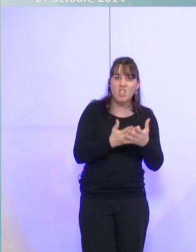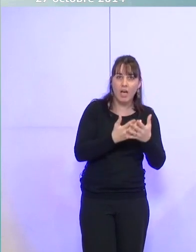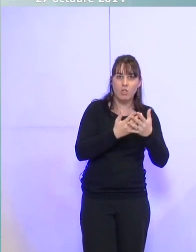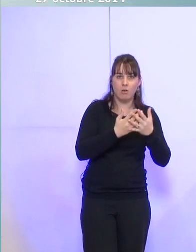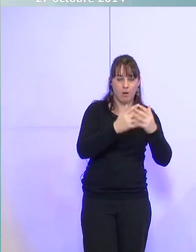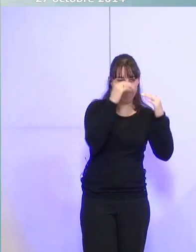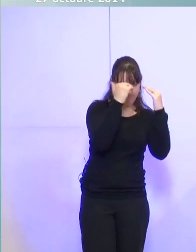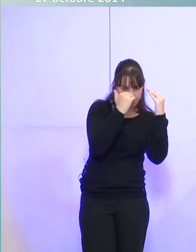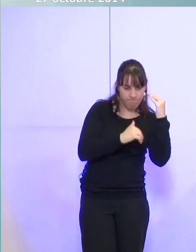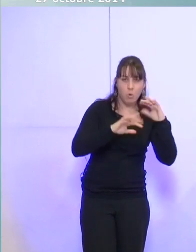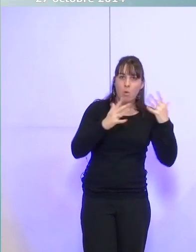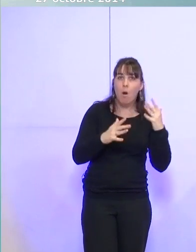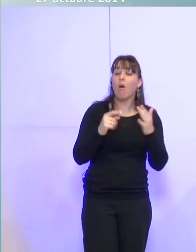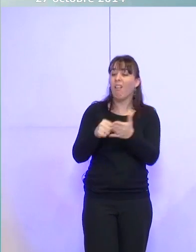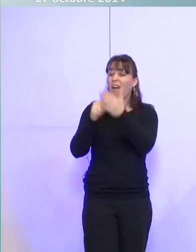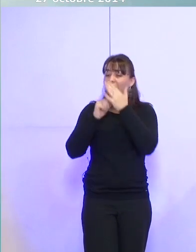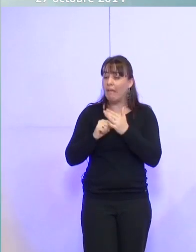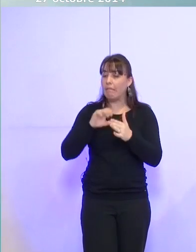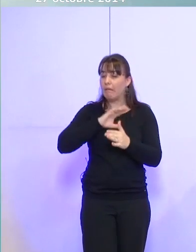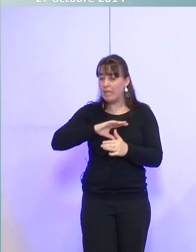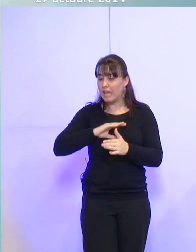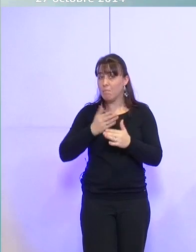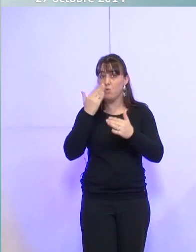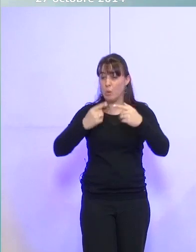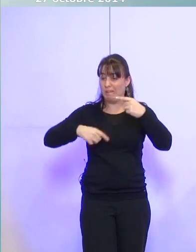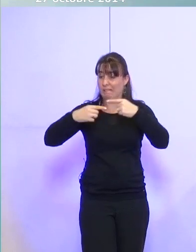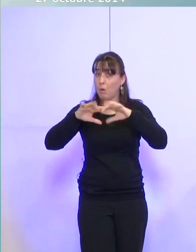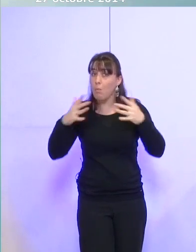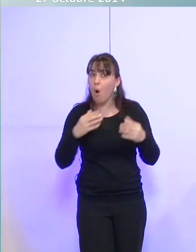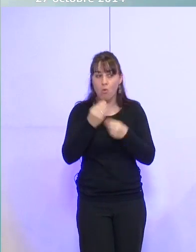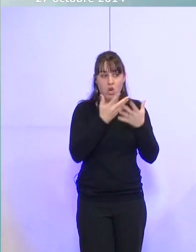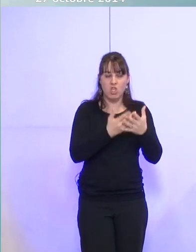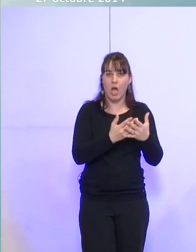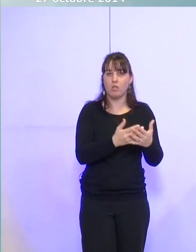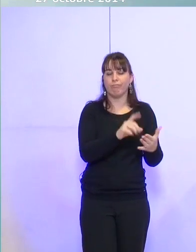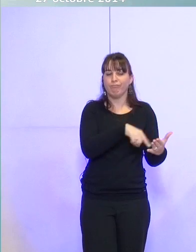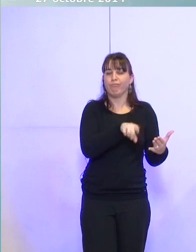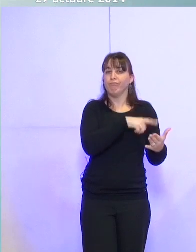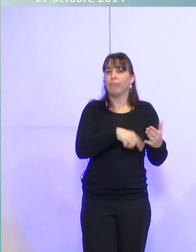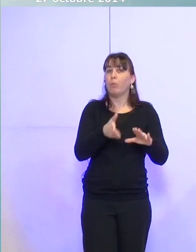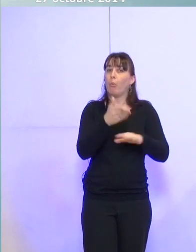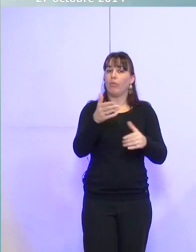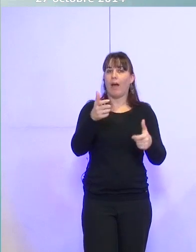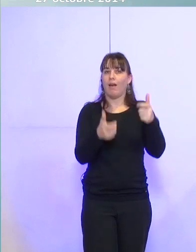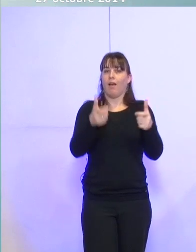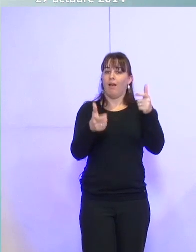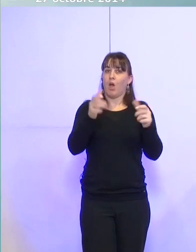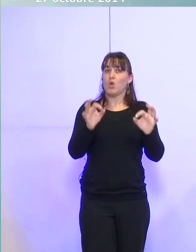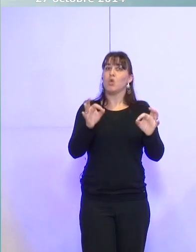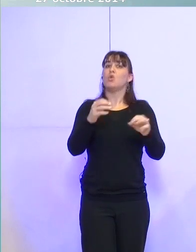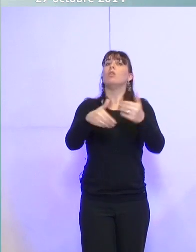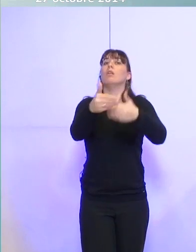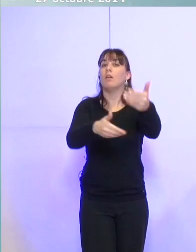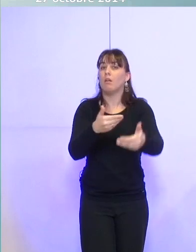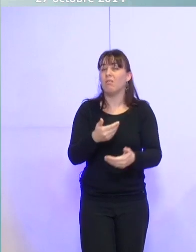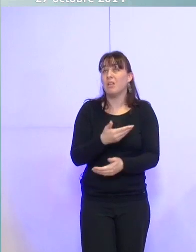dette, d'effacer une partie de ces charges-là au bénéfice demain de son équilibre financier. On peut donc parier, et